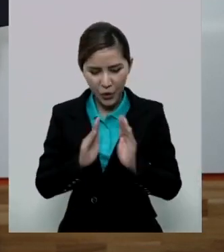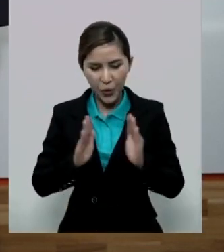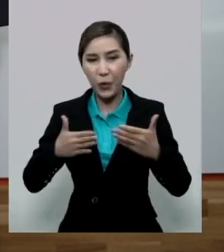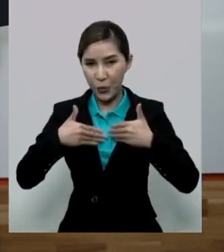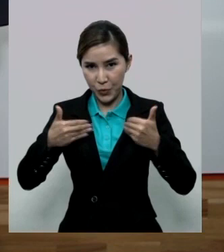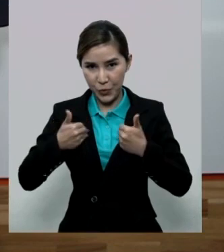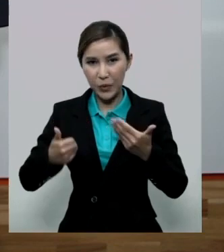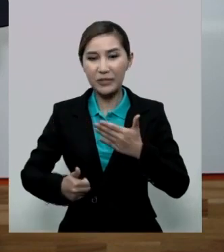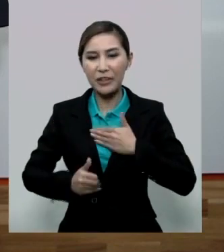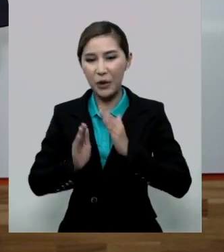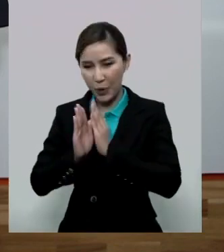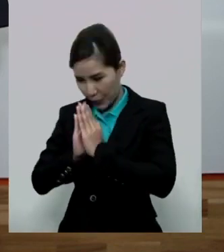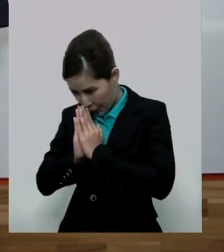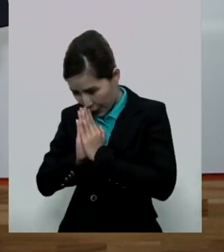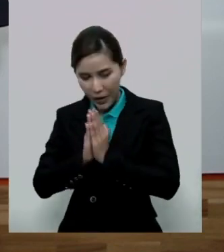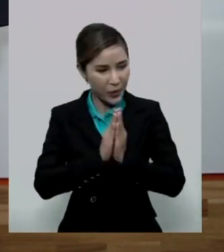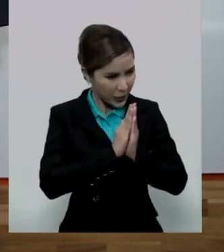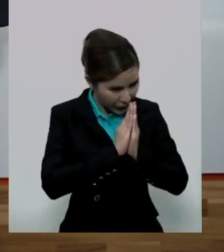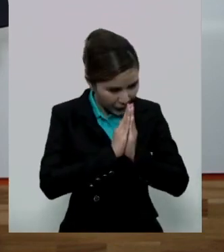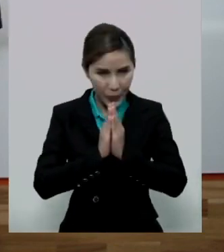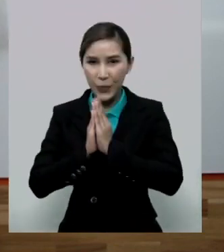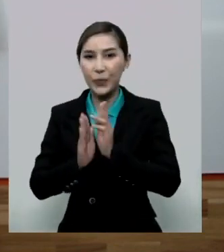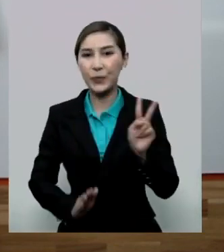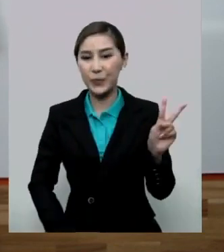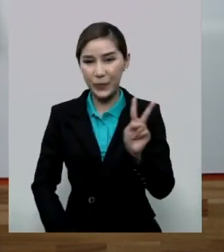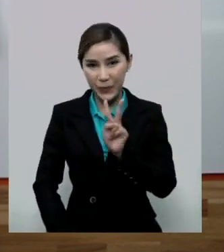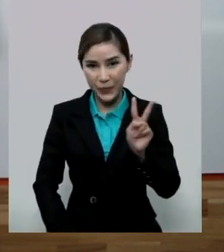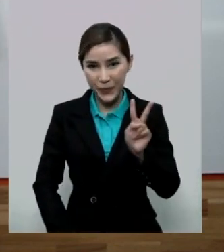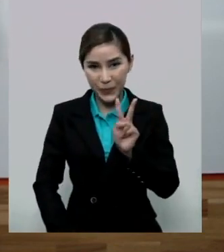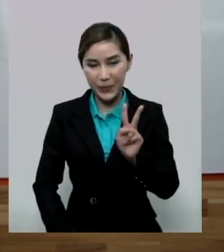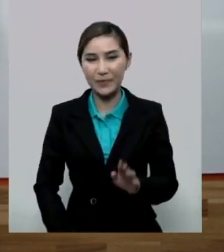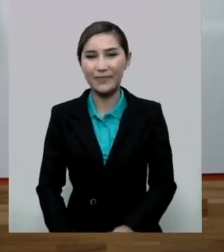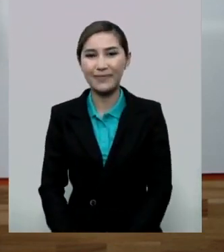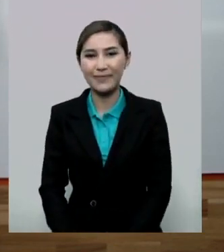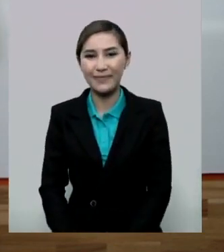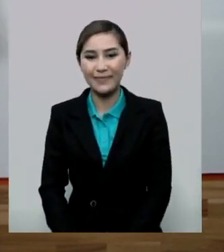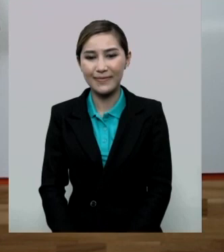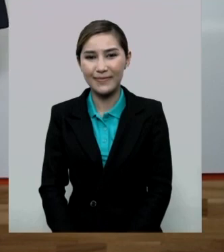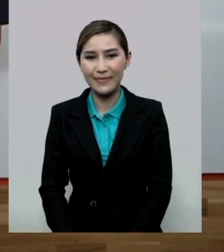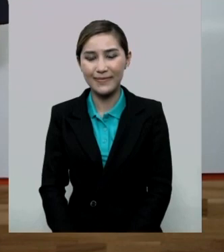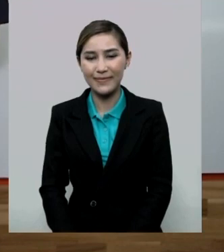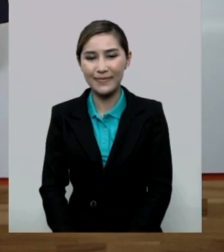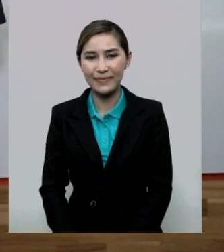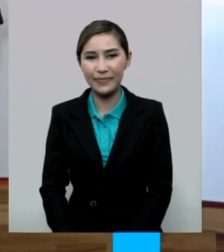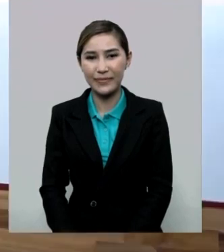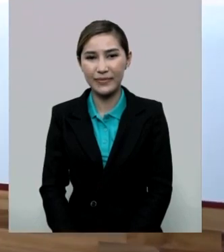ที่วันนี้มาสุขใจไปด้วยกันกับทันนะคะขอบคุณมากๆเลยค่ะขอบคุณทั้งพี่กวินนะคะขอบคุณทั้งพี่วอลด้วยค่ะ